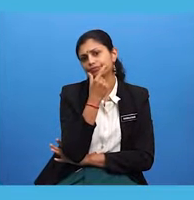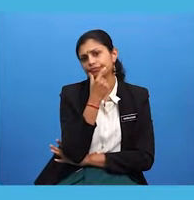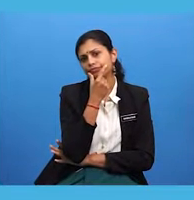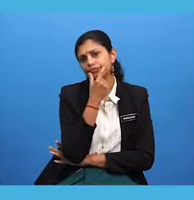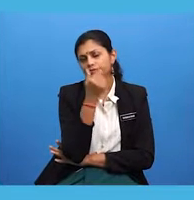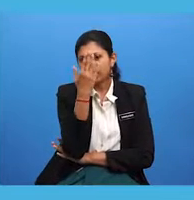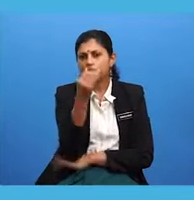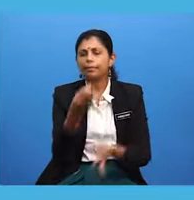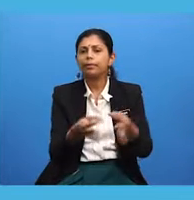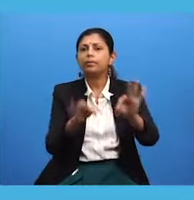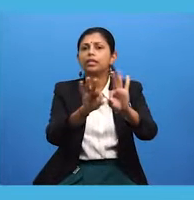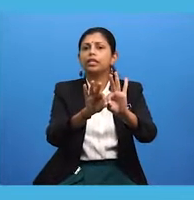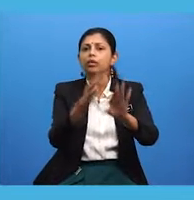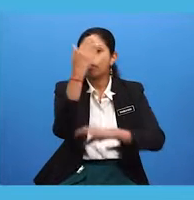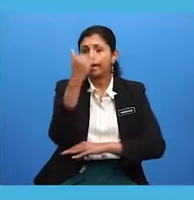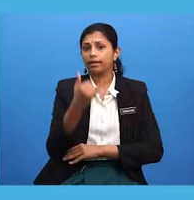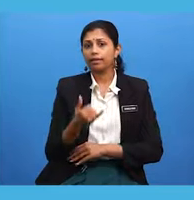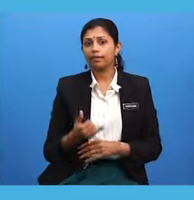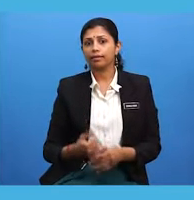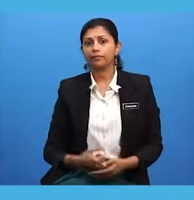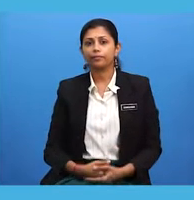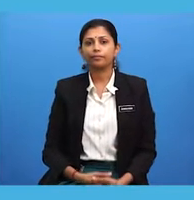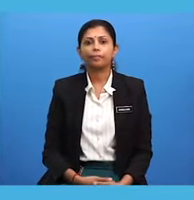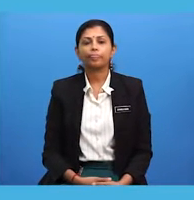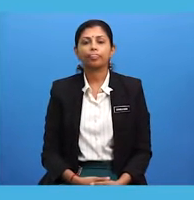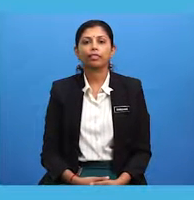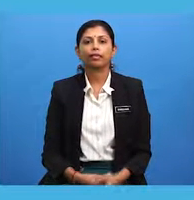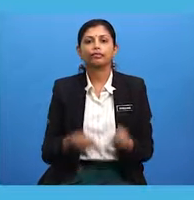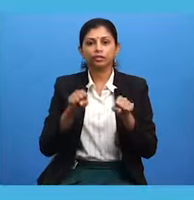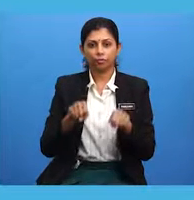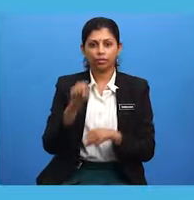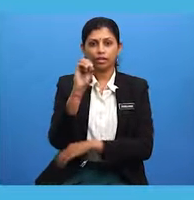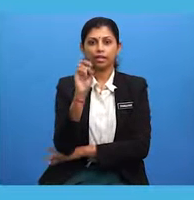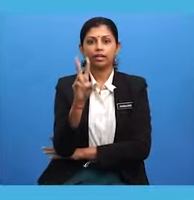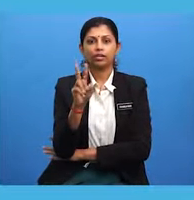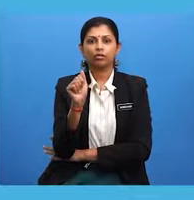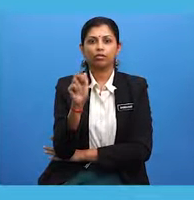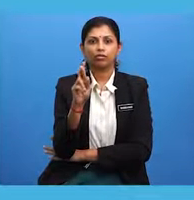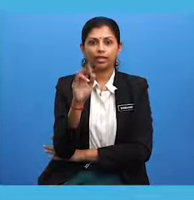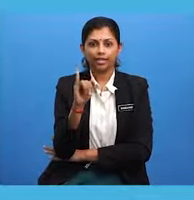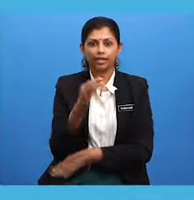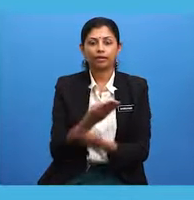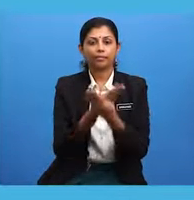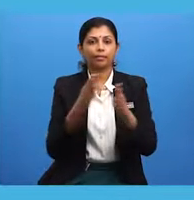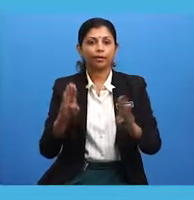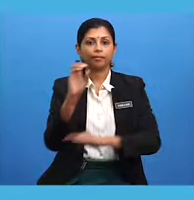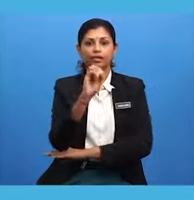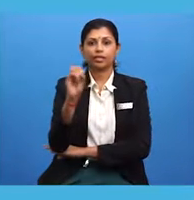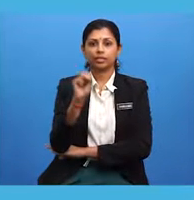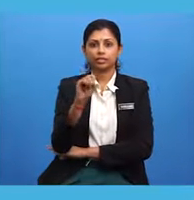adalah amat penting kerana ia membolehkan ovari